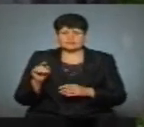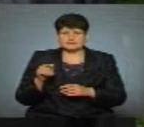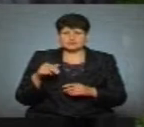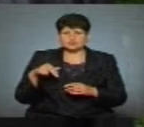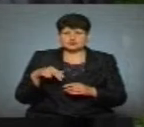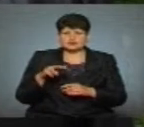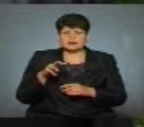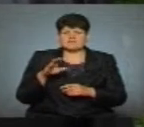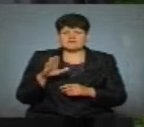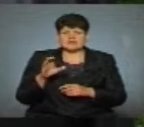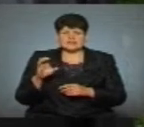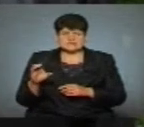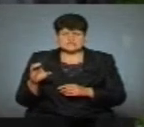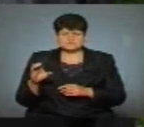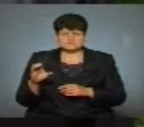від МВС.